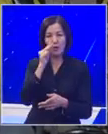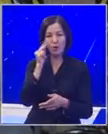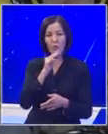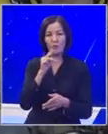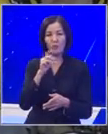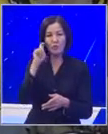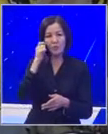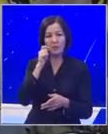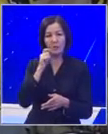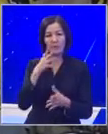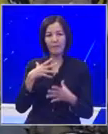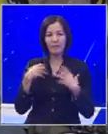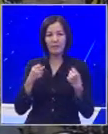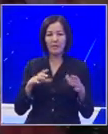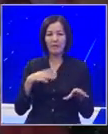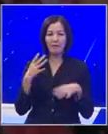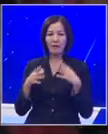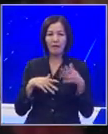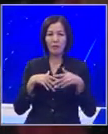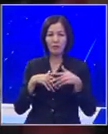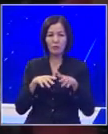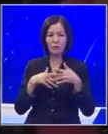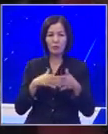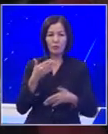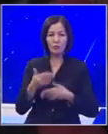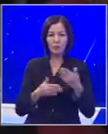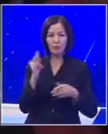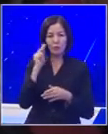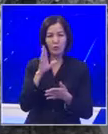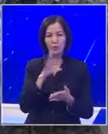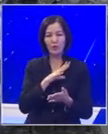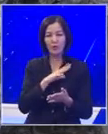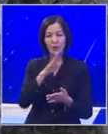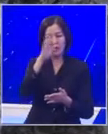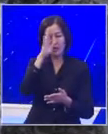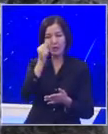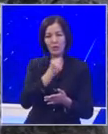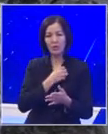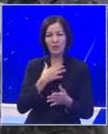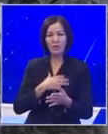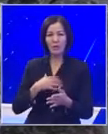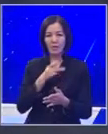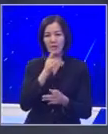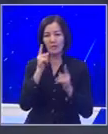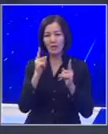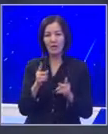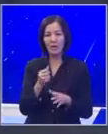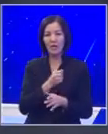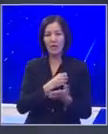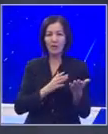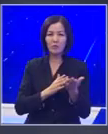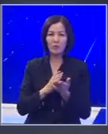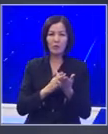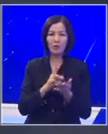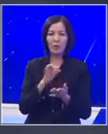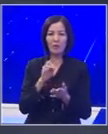jattap, fizikalıq dayındık, saptık jürüs-türüstü üyrengen. Er jigittердің ömiründegi maңызды sätke karul kuşlardың ardagerleri